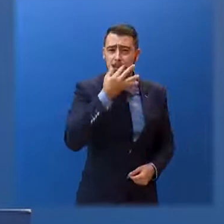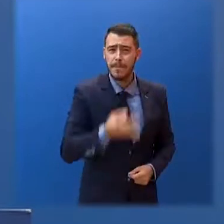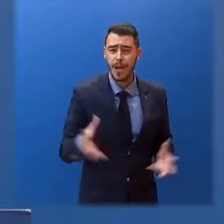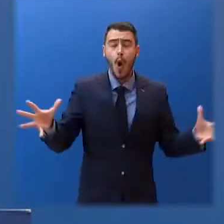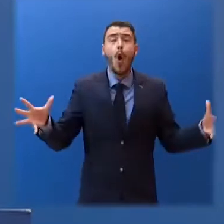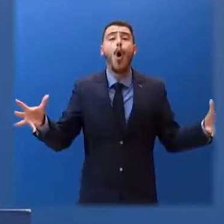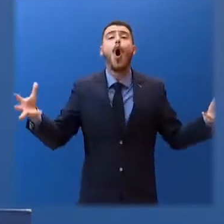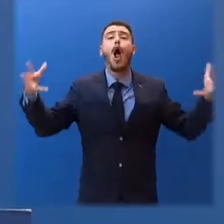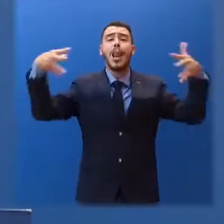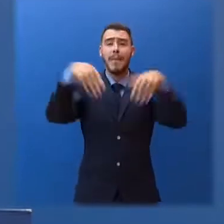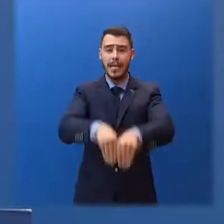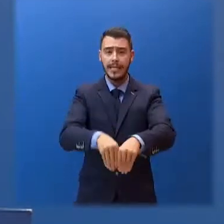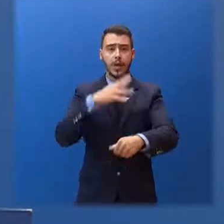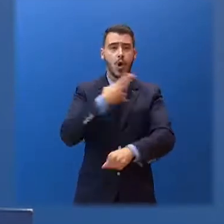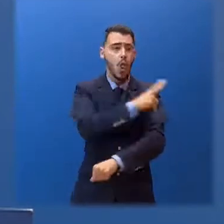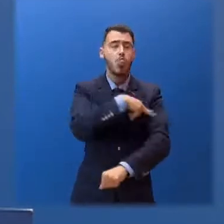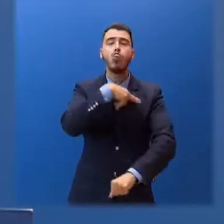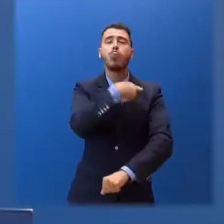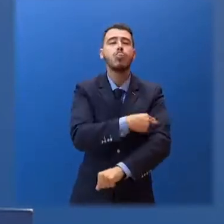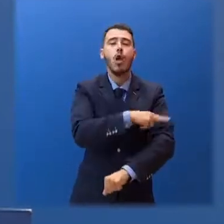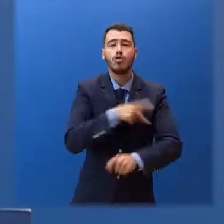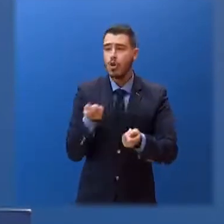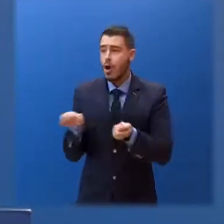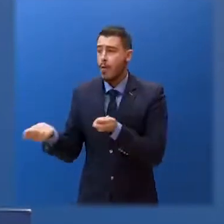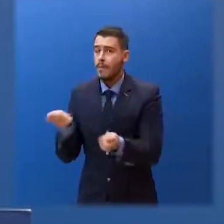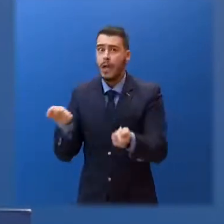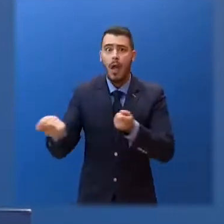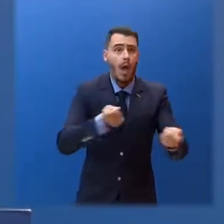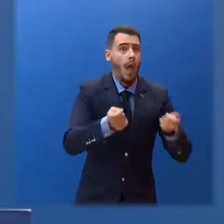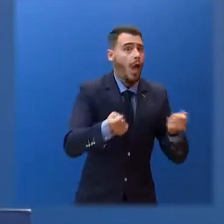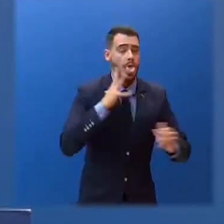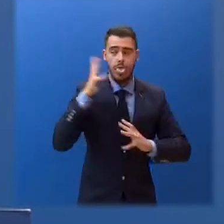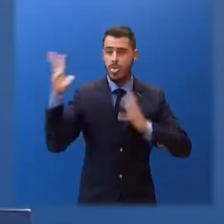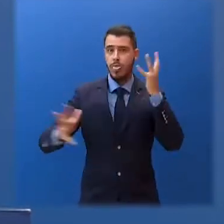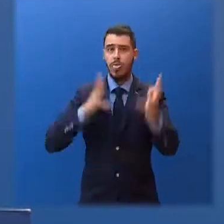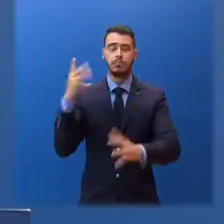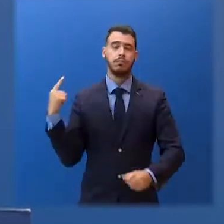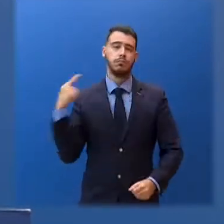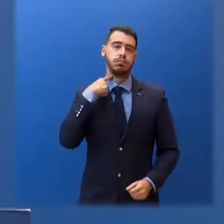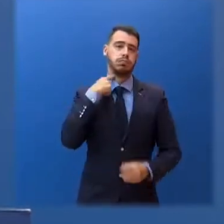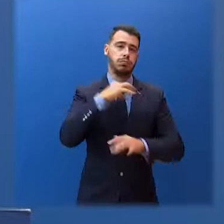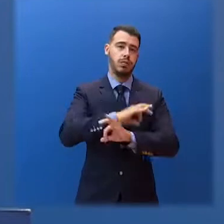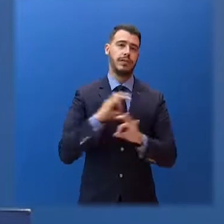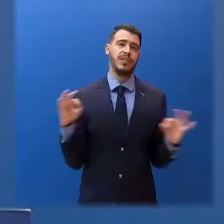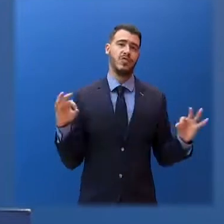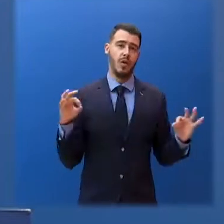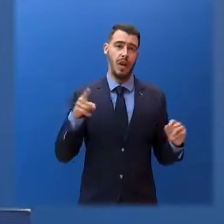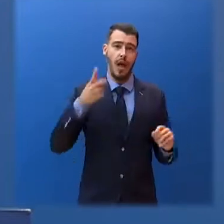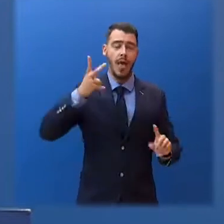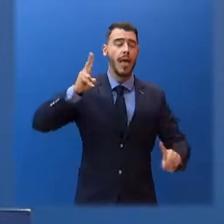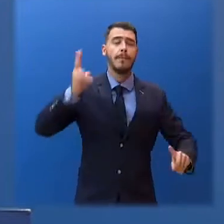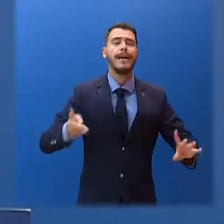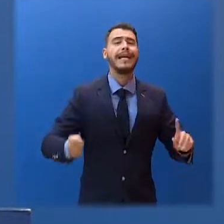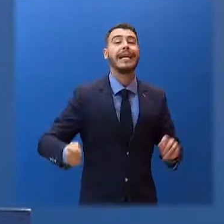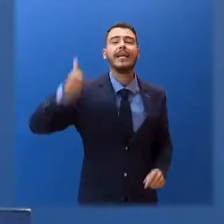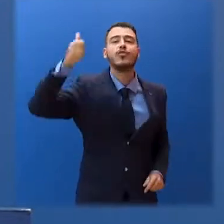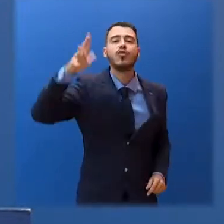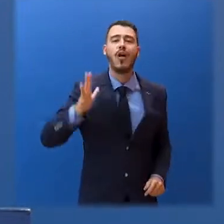θα πιεστεί το σύστημα υγείας και θα αυξηθεί ο κίνδυνος για τα αγαπημένα μας πρόσωπα ιδίως μάλιστα τα πιο